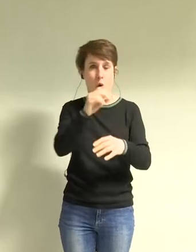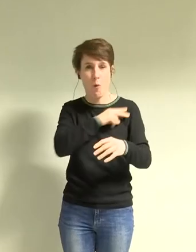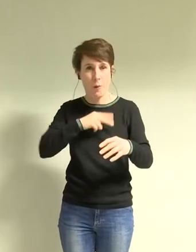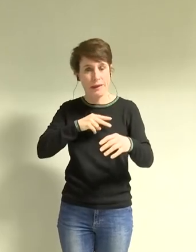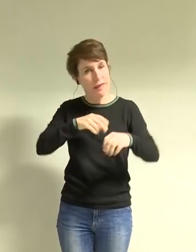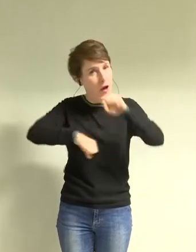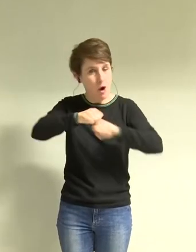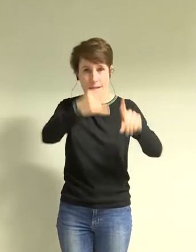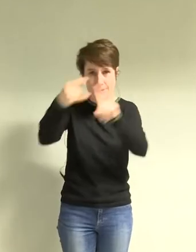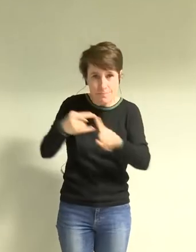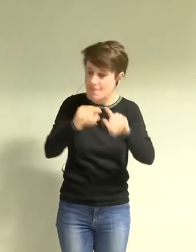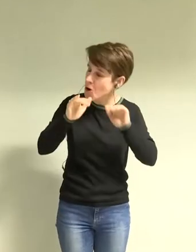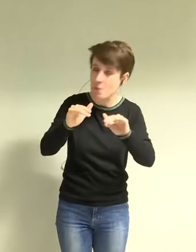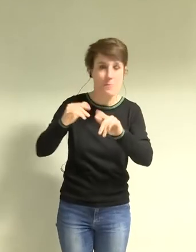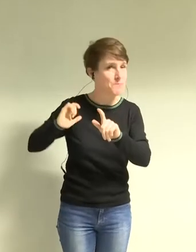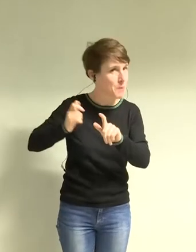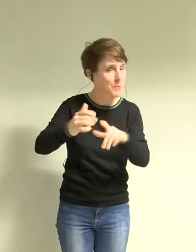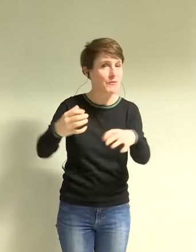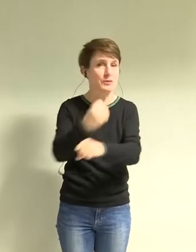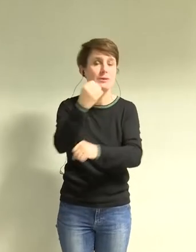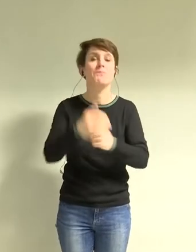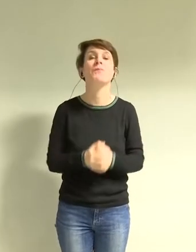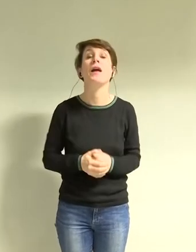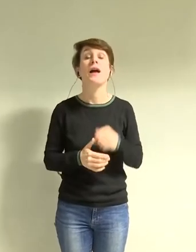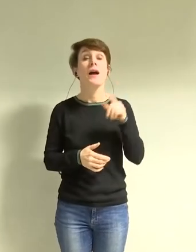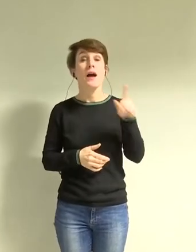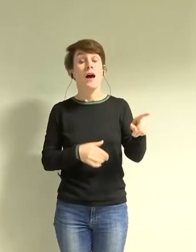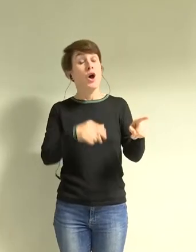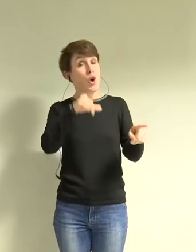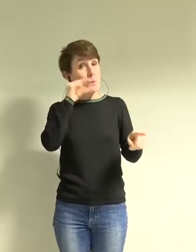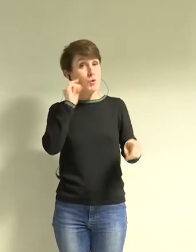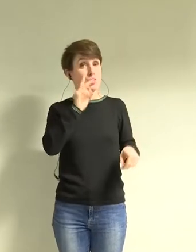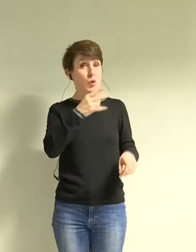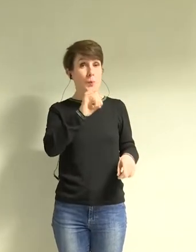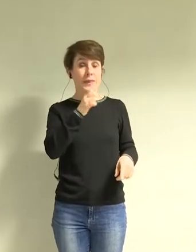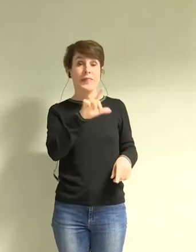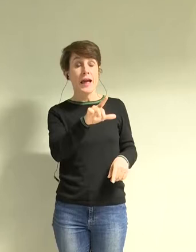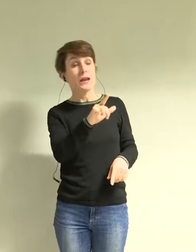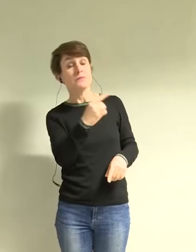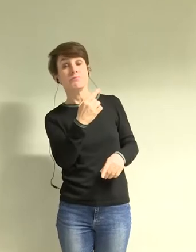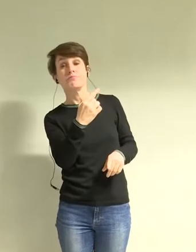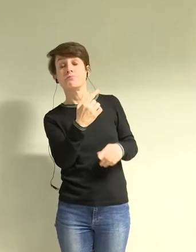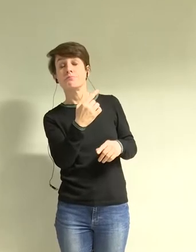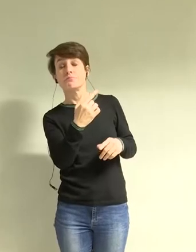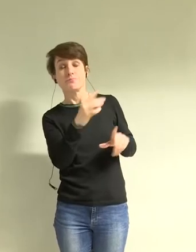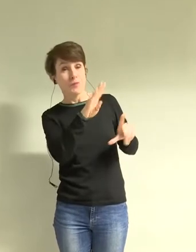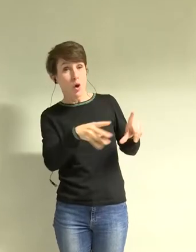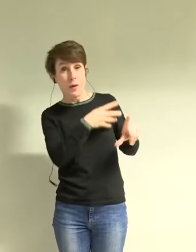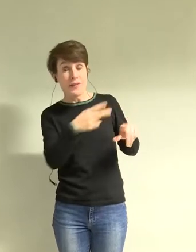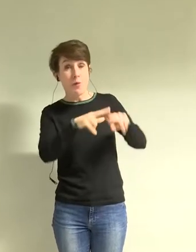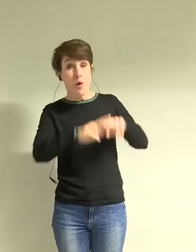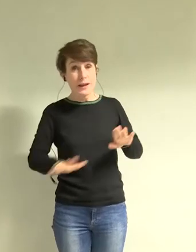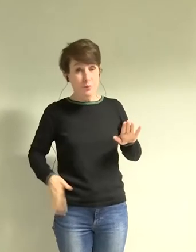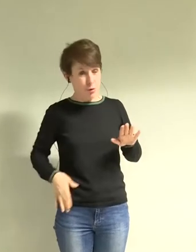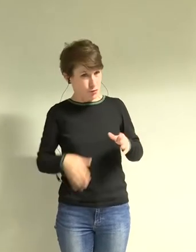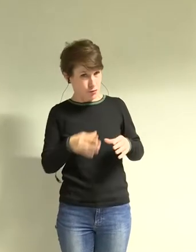répondre à quelques éléments évoqués monsieur pinède le tableau fourni de restes à charge l'été avant les aides